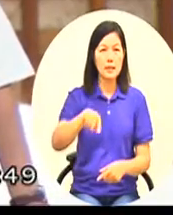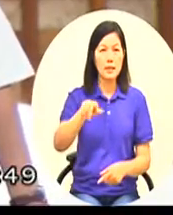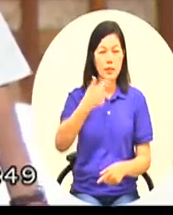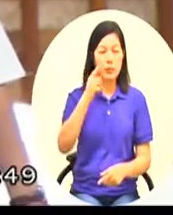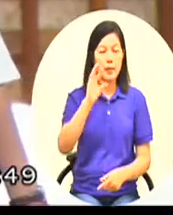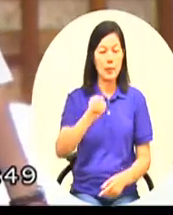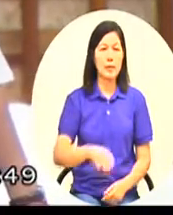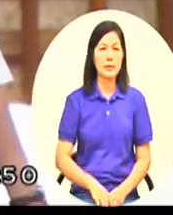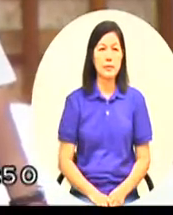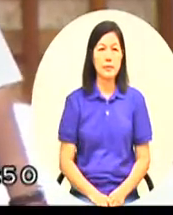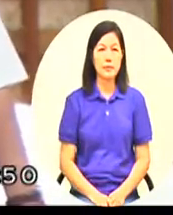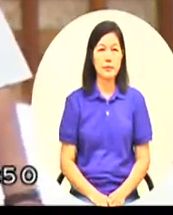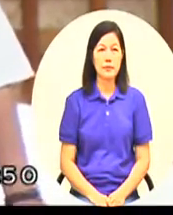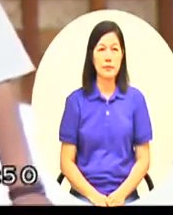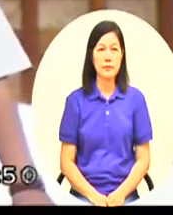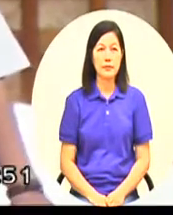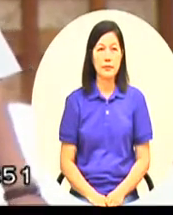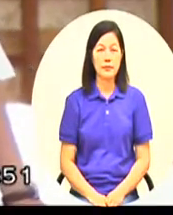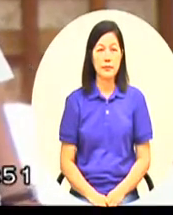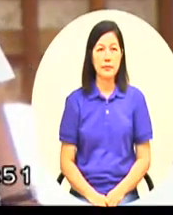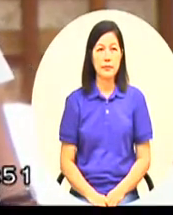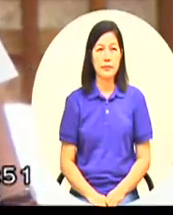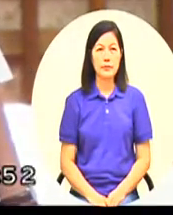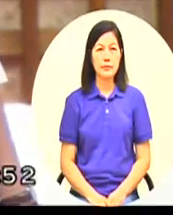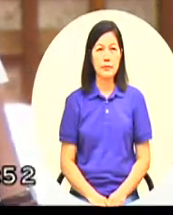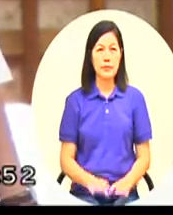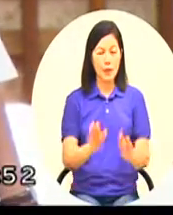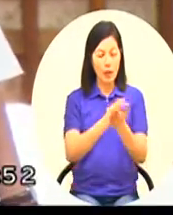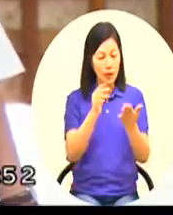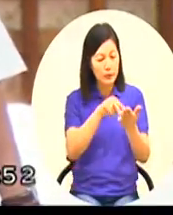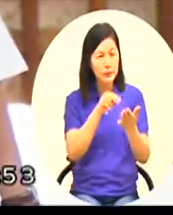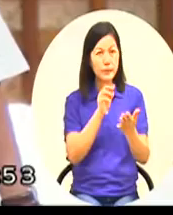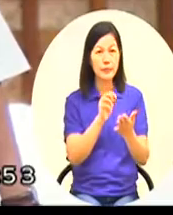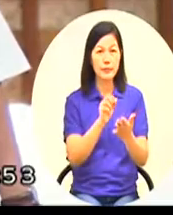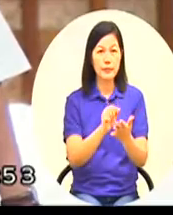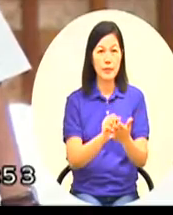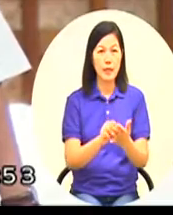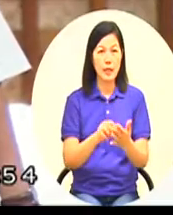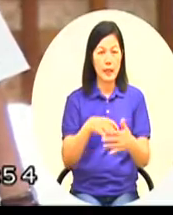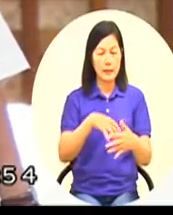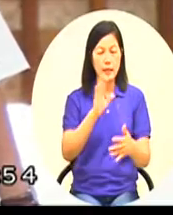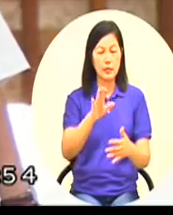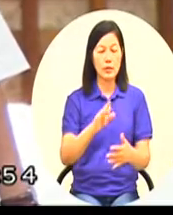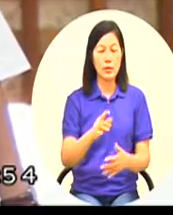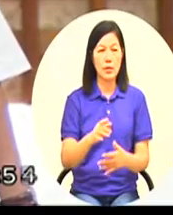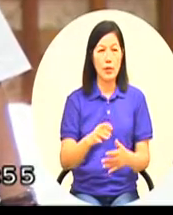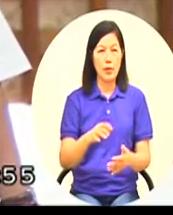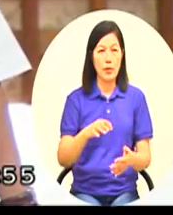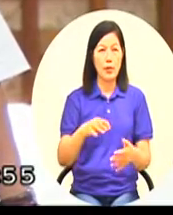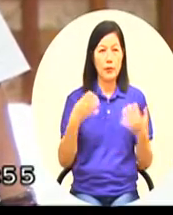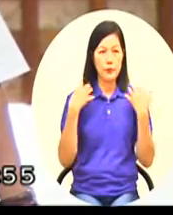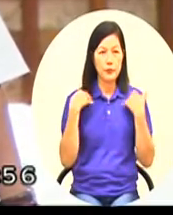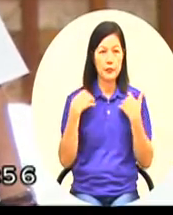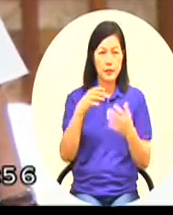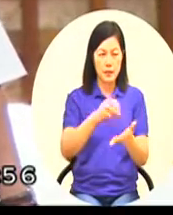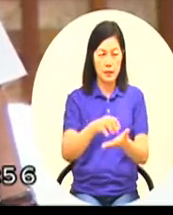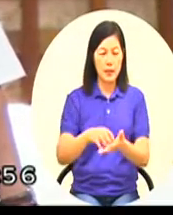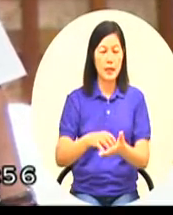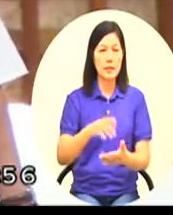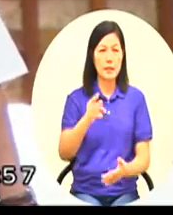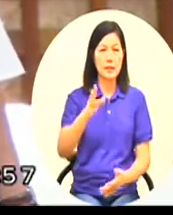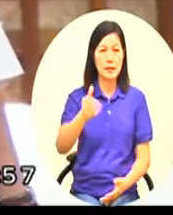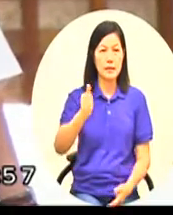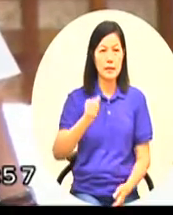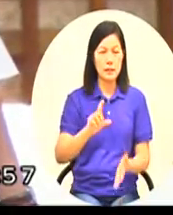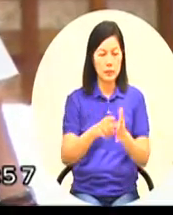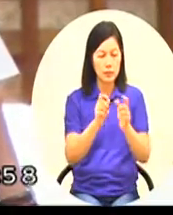我在想说，在这个上面，我也关心，包含主办科科长。我们都知道长照，其实长照最重